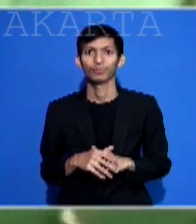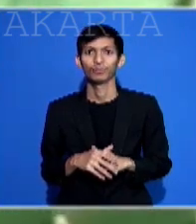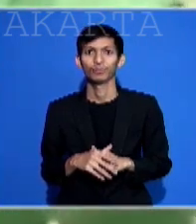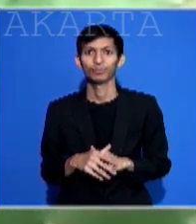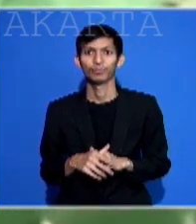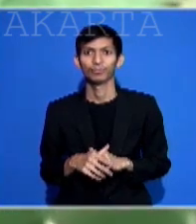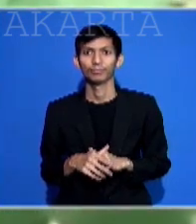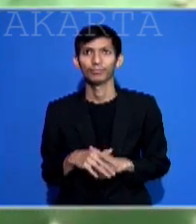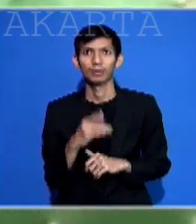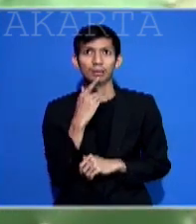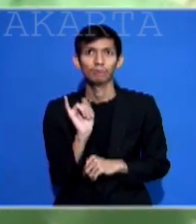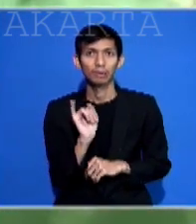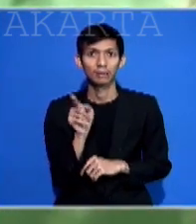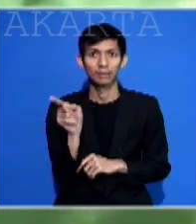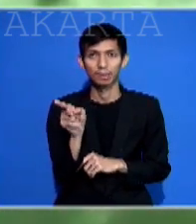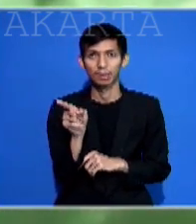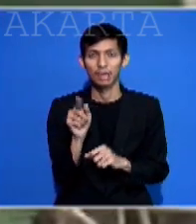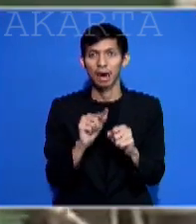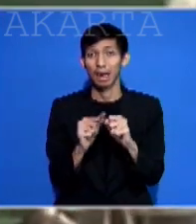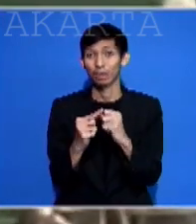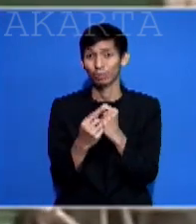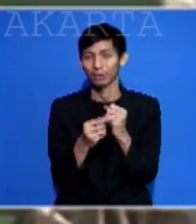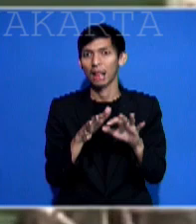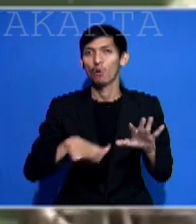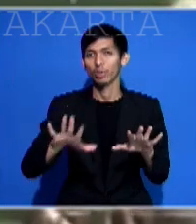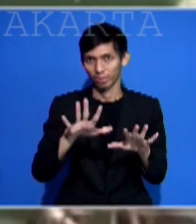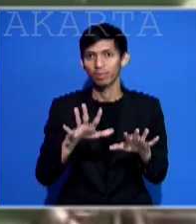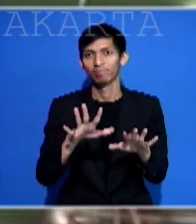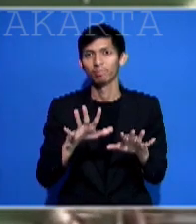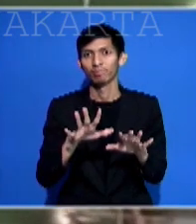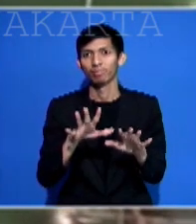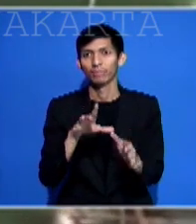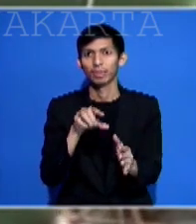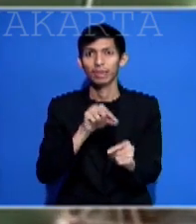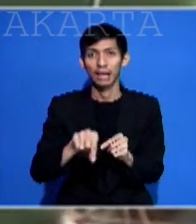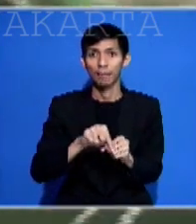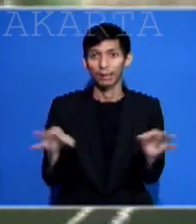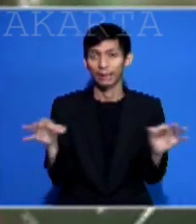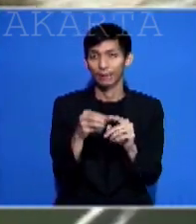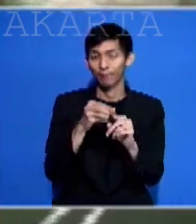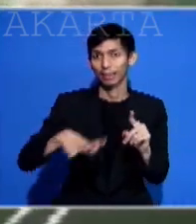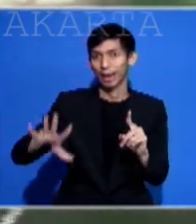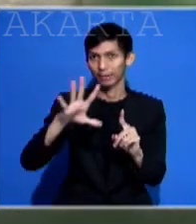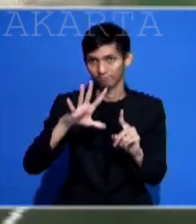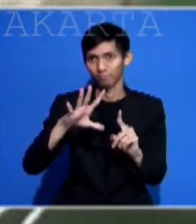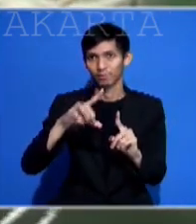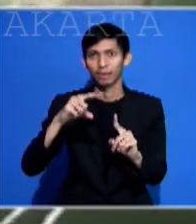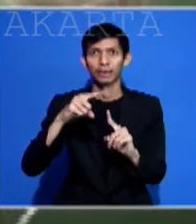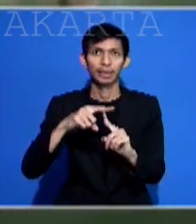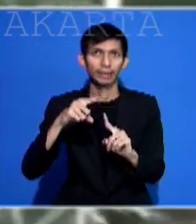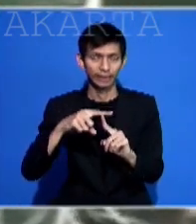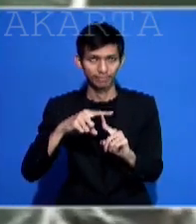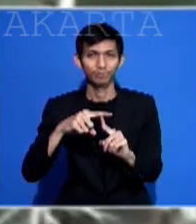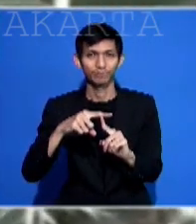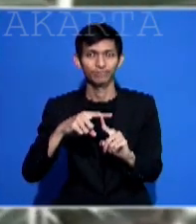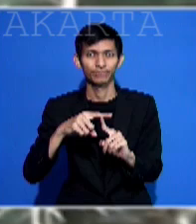Kados mekaten menika wujudipun kaktus laut ingkang dados tanaman pesisir ingkang kathah tuwuh ing laladan Trisik. Wujudipun mesami